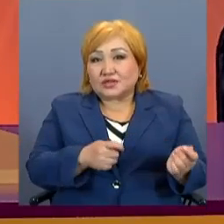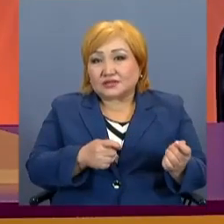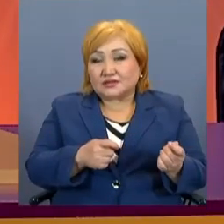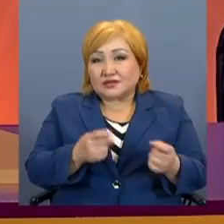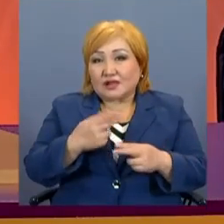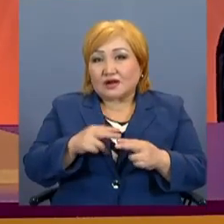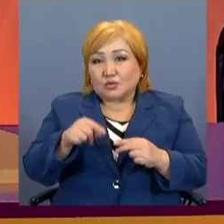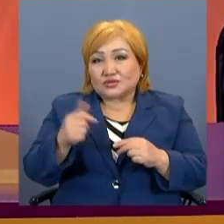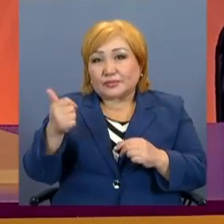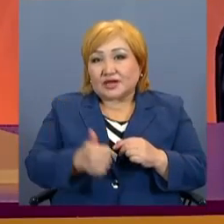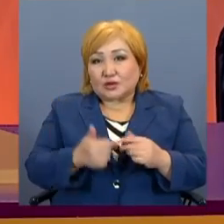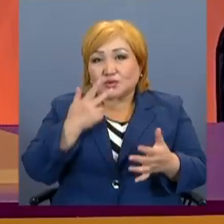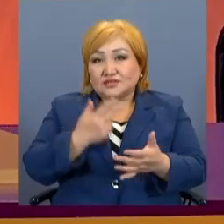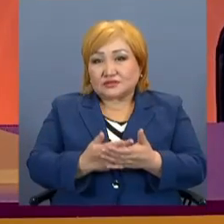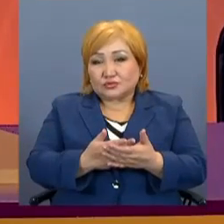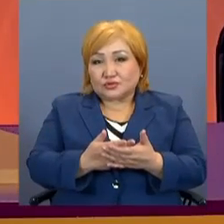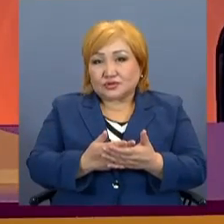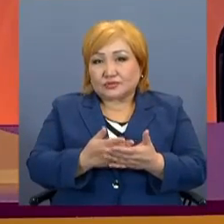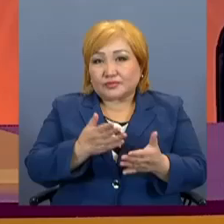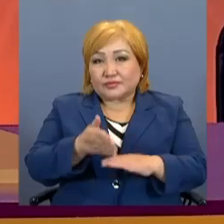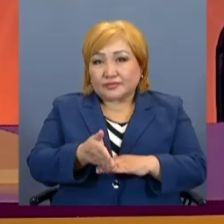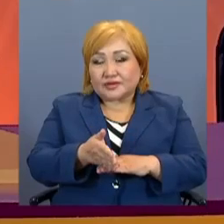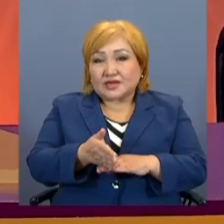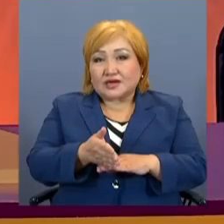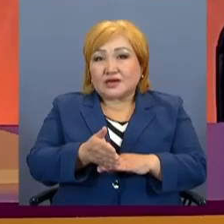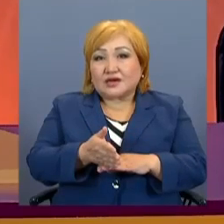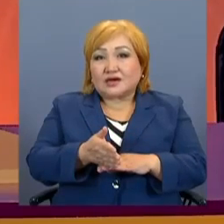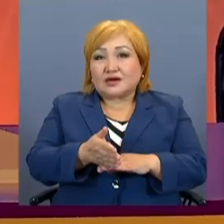рұқсаттағы көрсетілген бағыттан ауытқуды